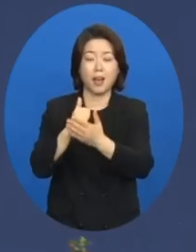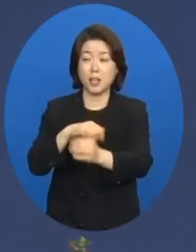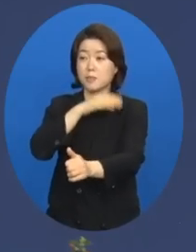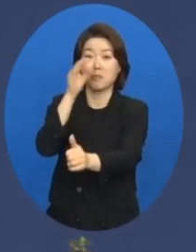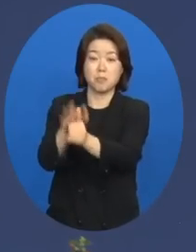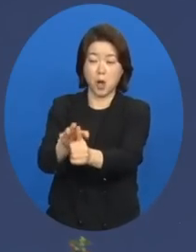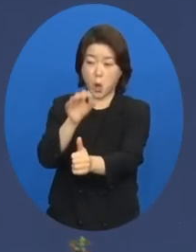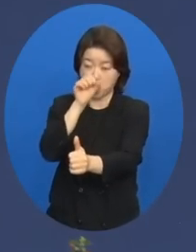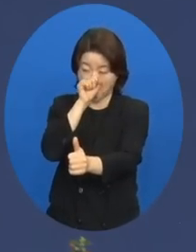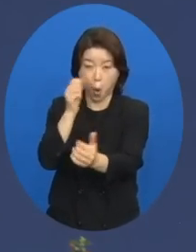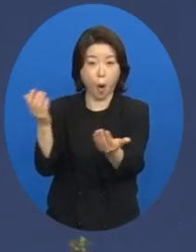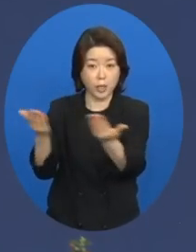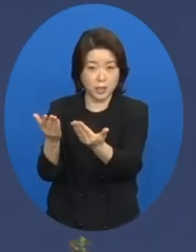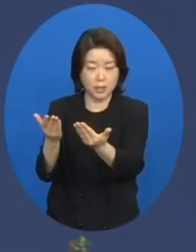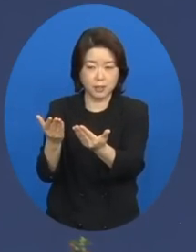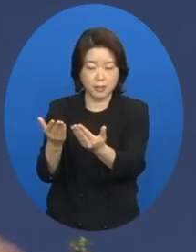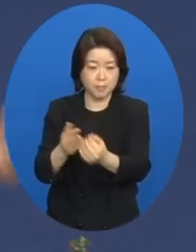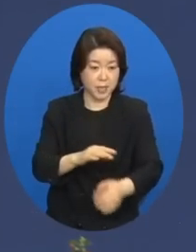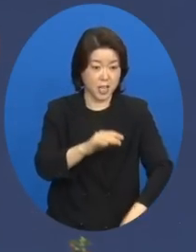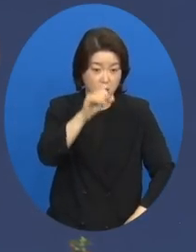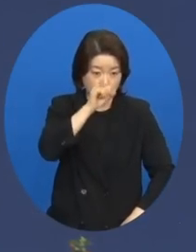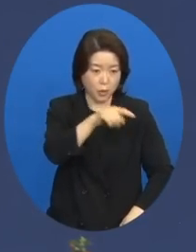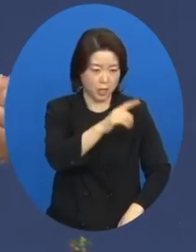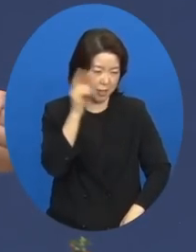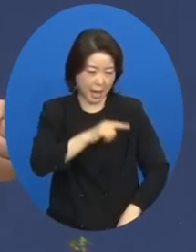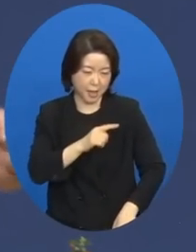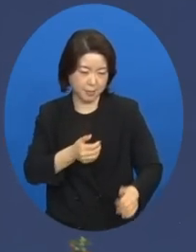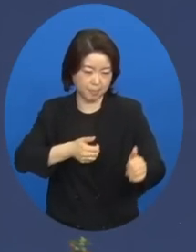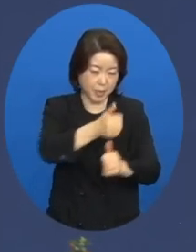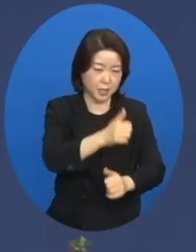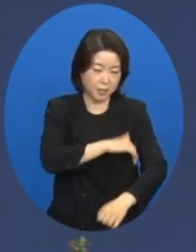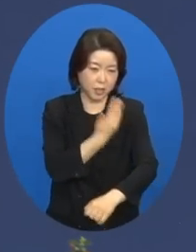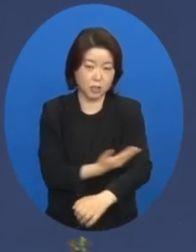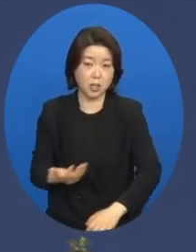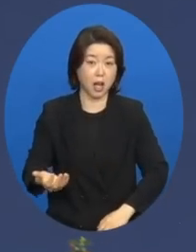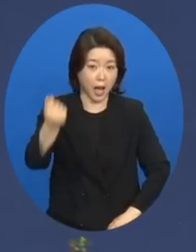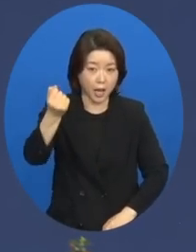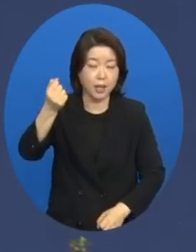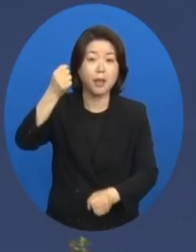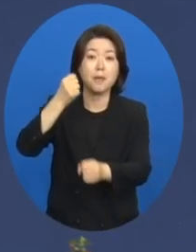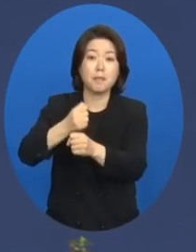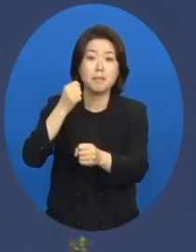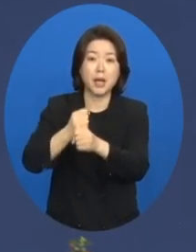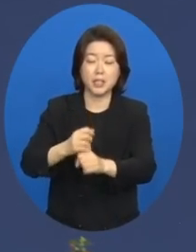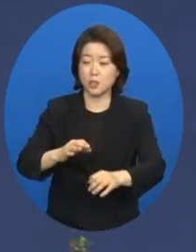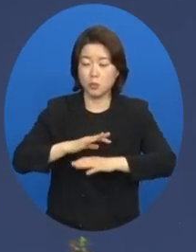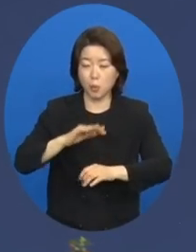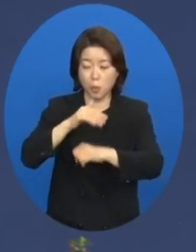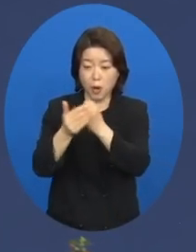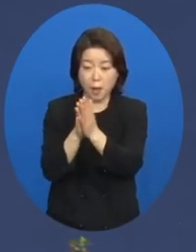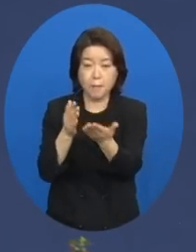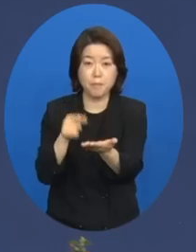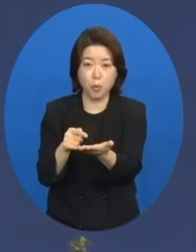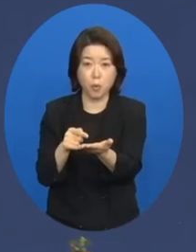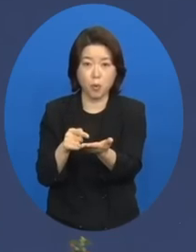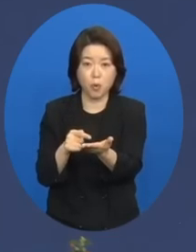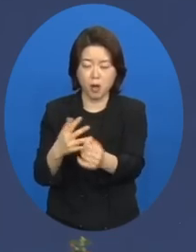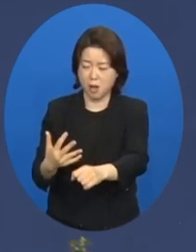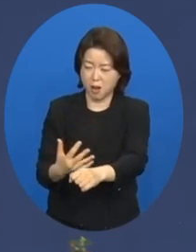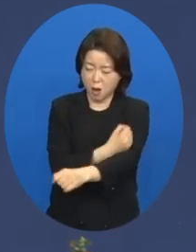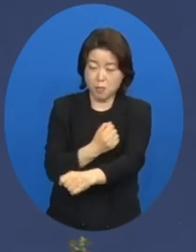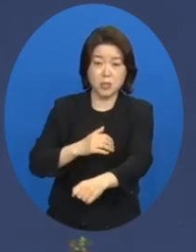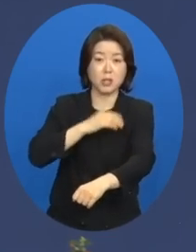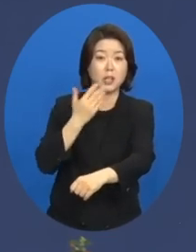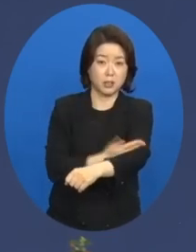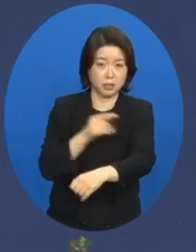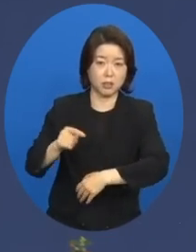맡기신 선한 일을 선으로 악을 이기는 그 능력을 갖추게 하는 이 놀라운 보고 이 엄청난 능력